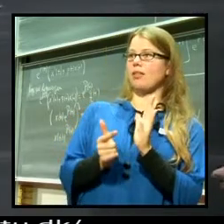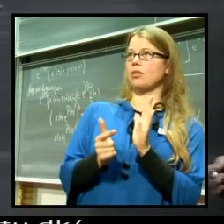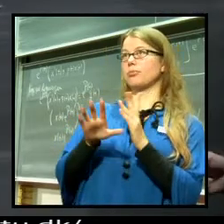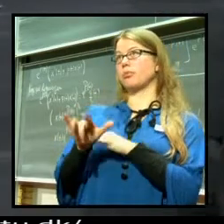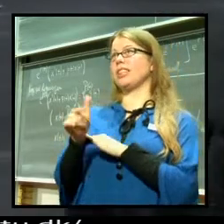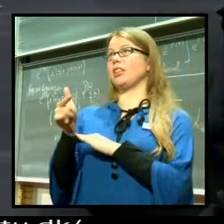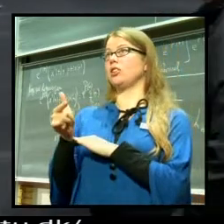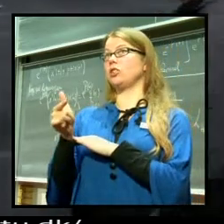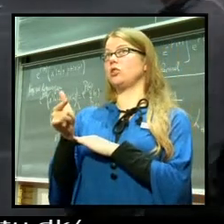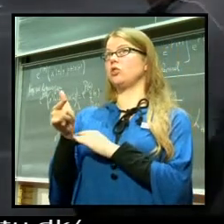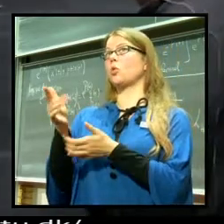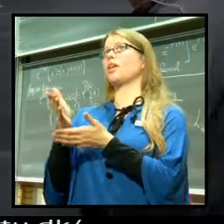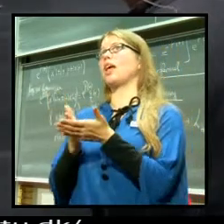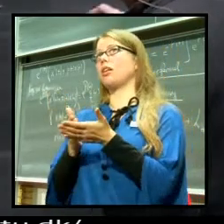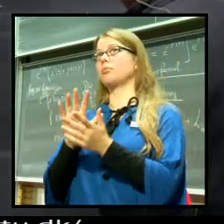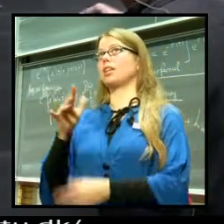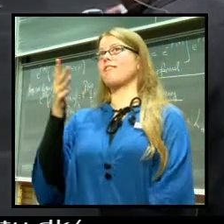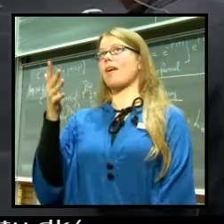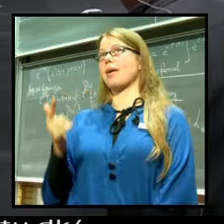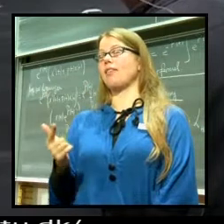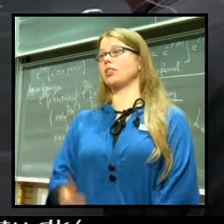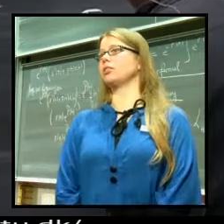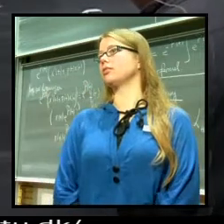2,5, ikke? Det er 5/2.